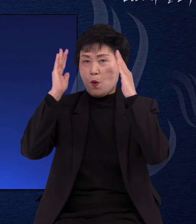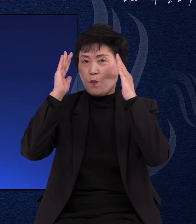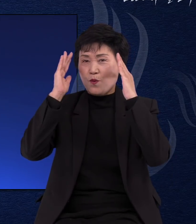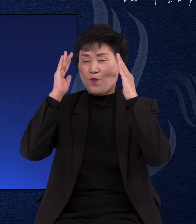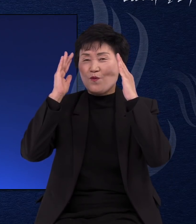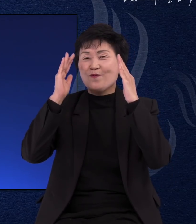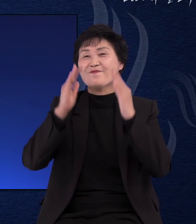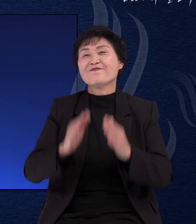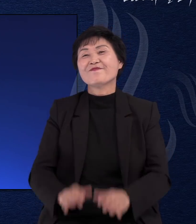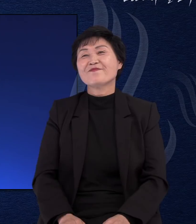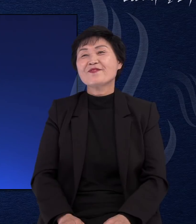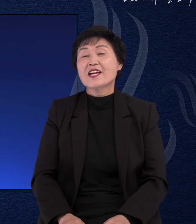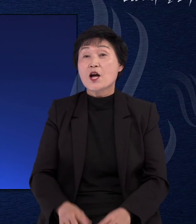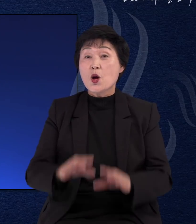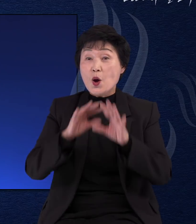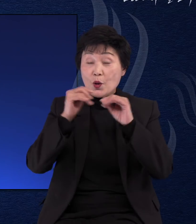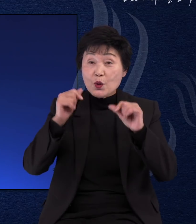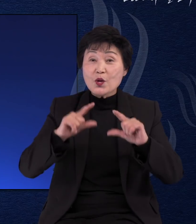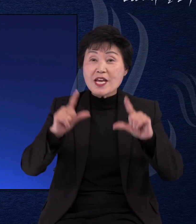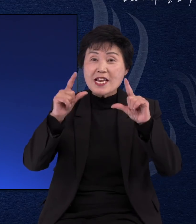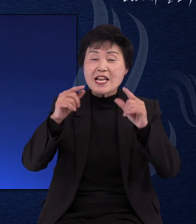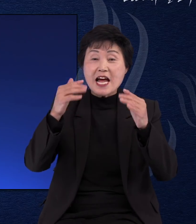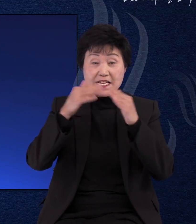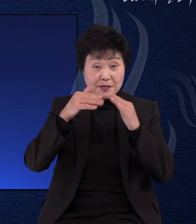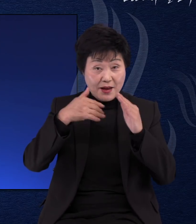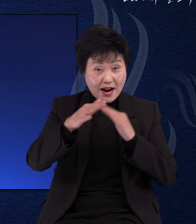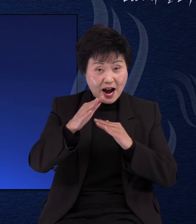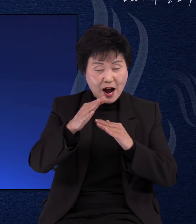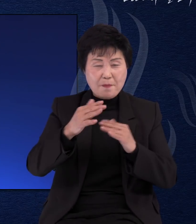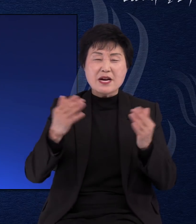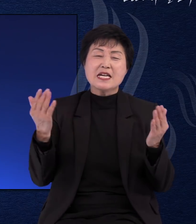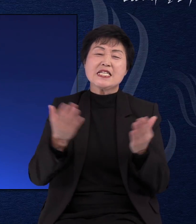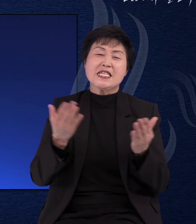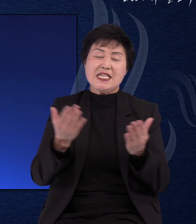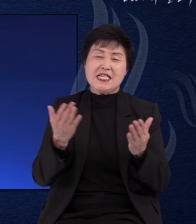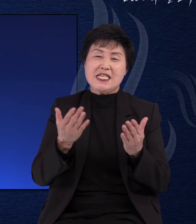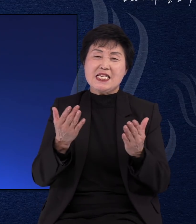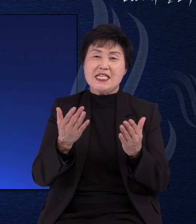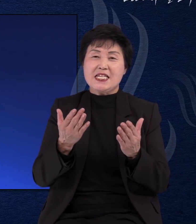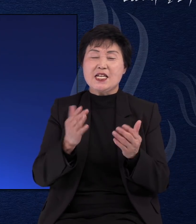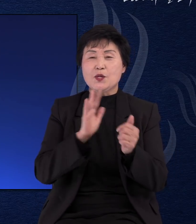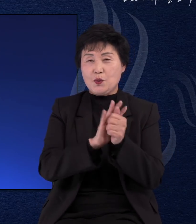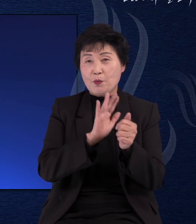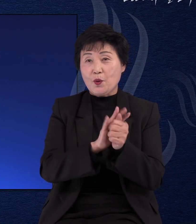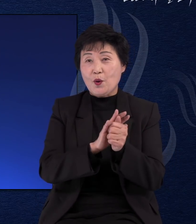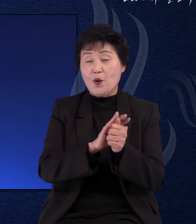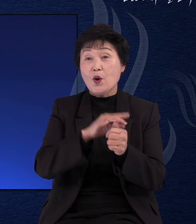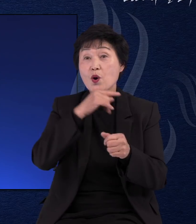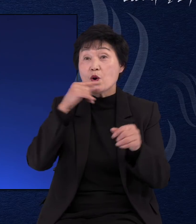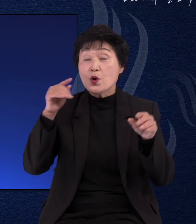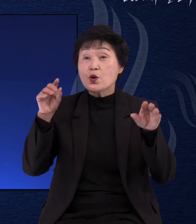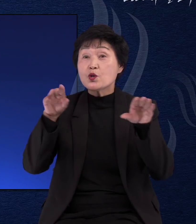키우셨습니다. 토요일 날 허드렛 일을 하고, 그때는 중고등부 예배가 주일로 옮겨져서 주일 아침부터